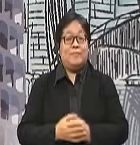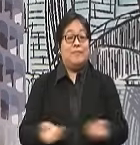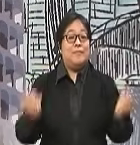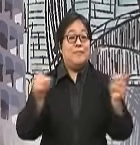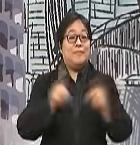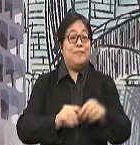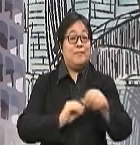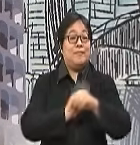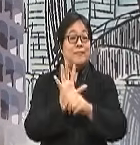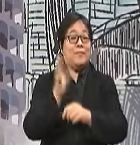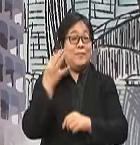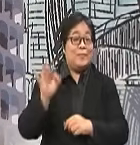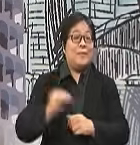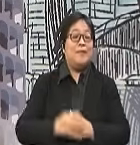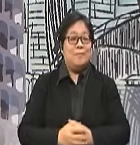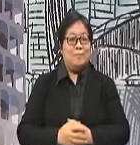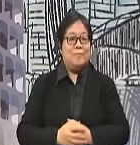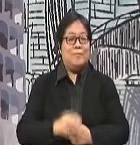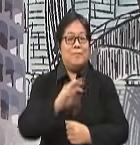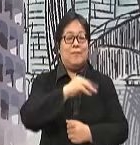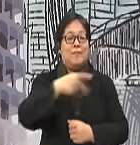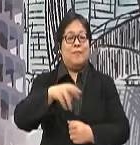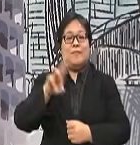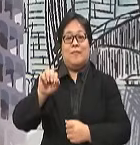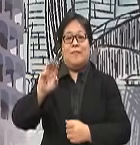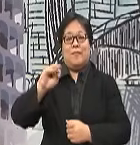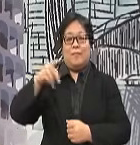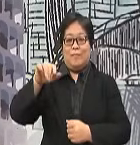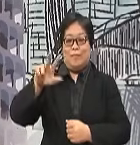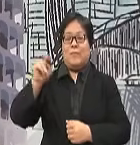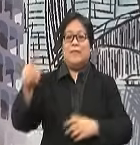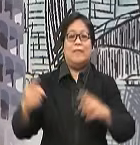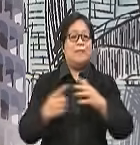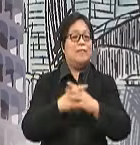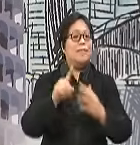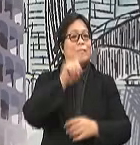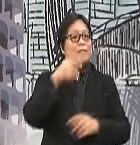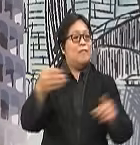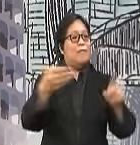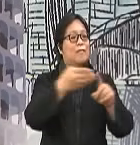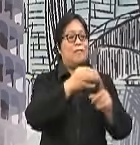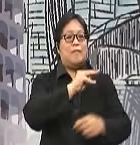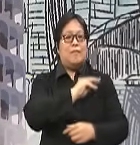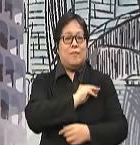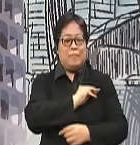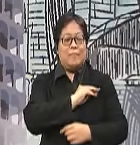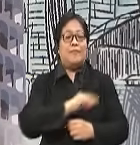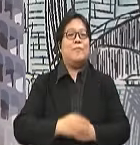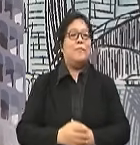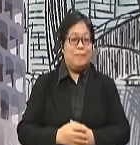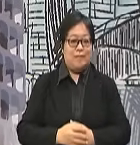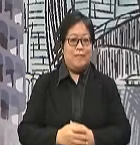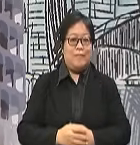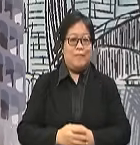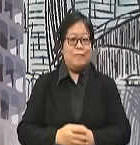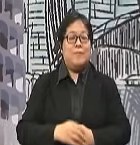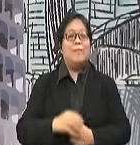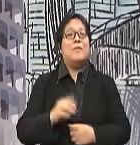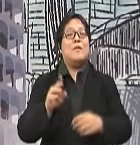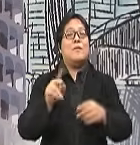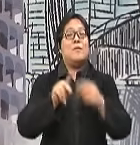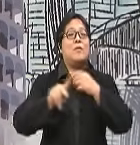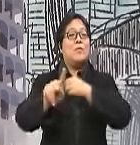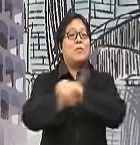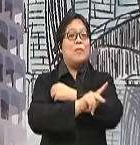pandemic Obiet 19-an dipanggil romping pula membangkitkan soalan kepada Menteri perusahaan ladangnya dan komoditi